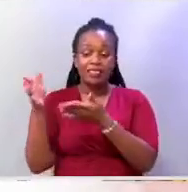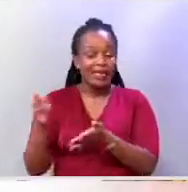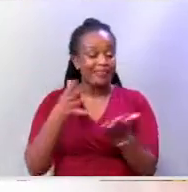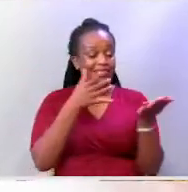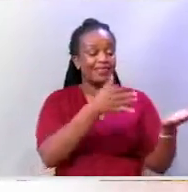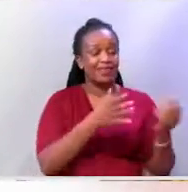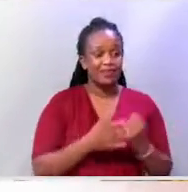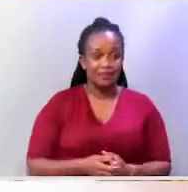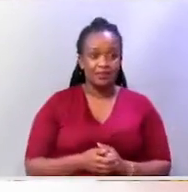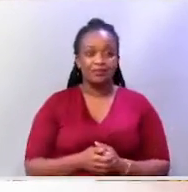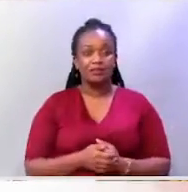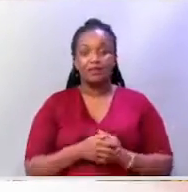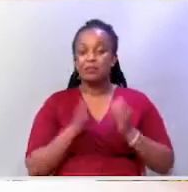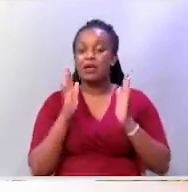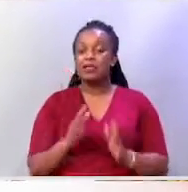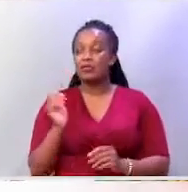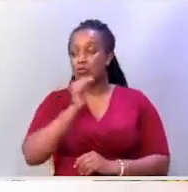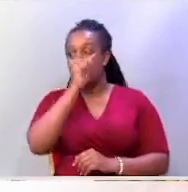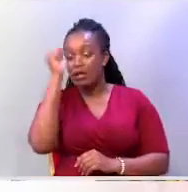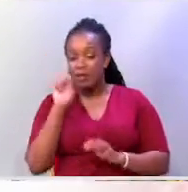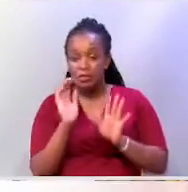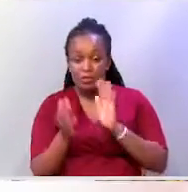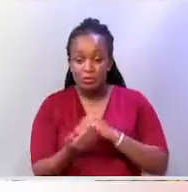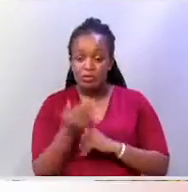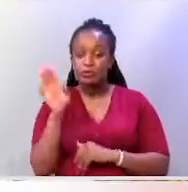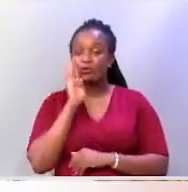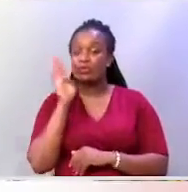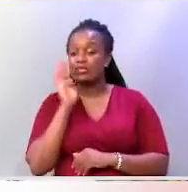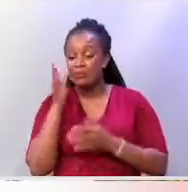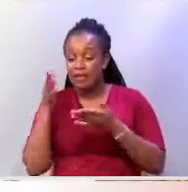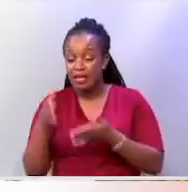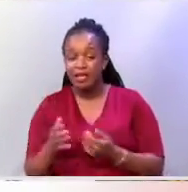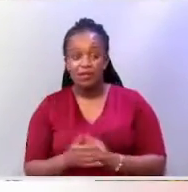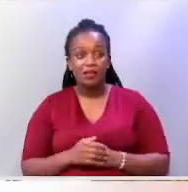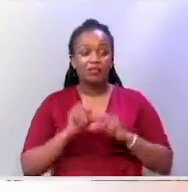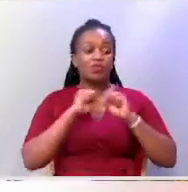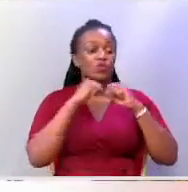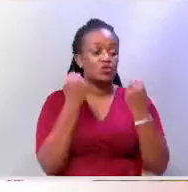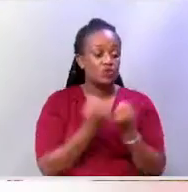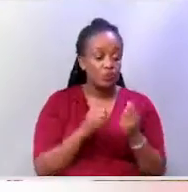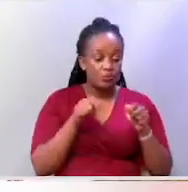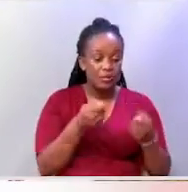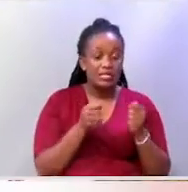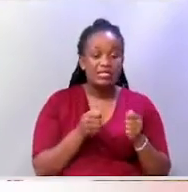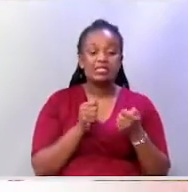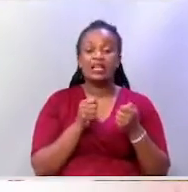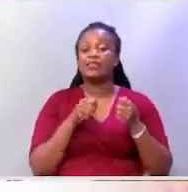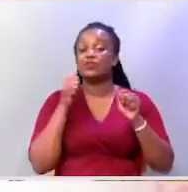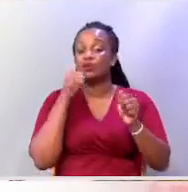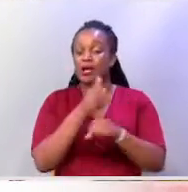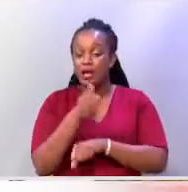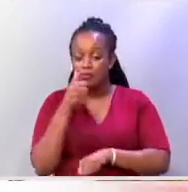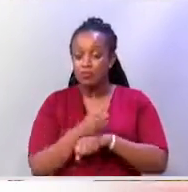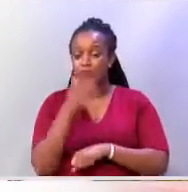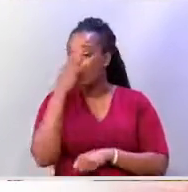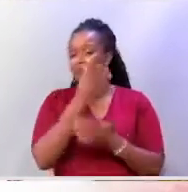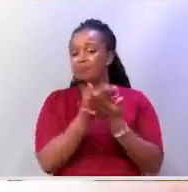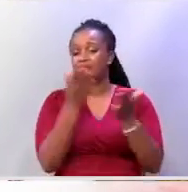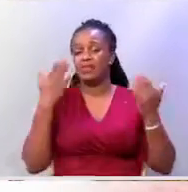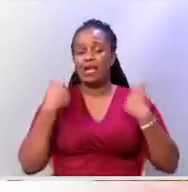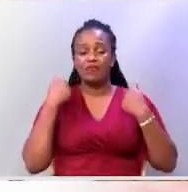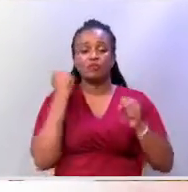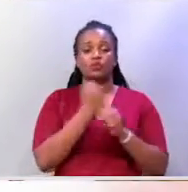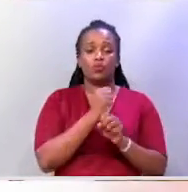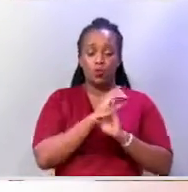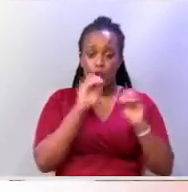Sasa huko akiamuka asubuhi ni vitina kulipa watu wengine enda kwa social media mtukana watu hao ni kwa sababu hawana kazi ya kufanya. Wale